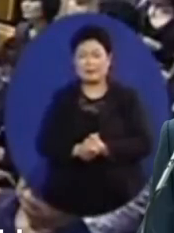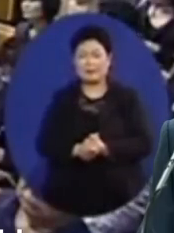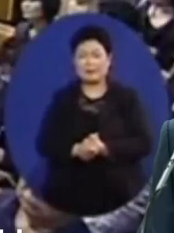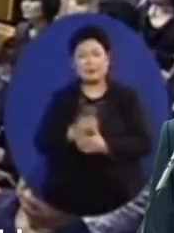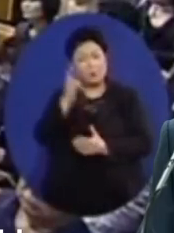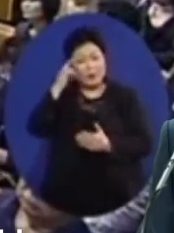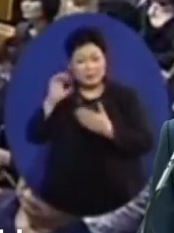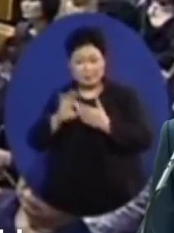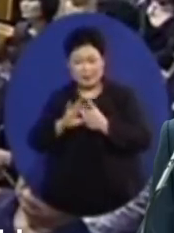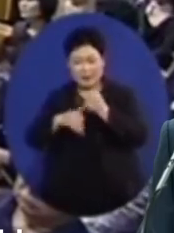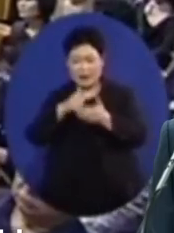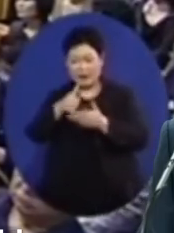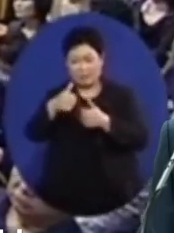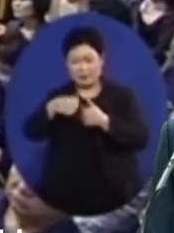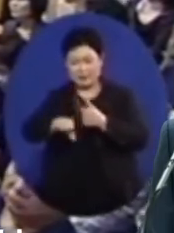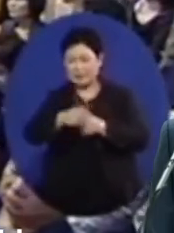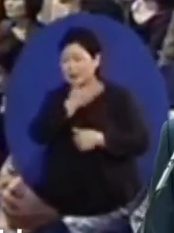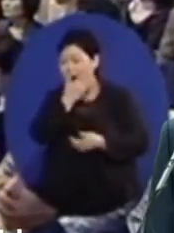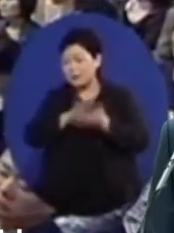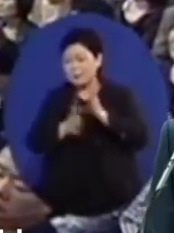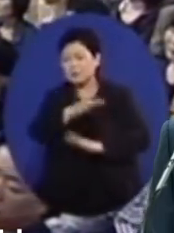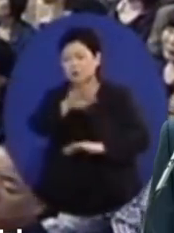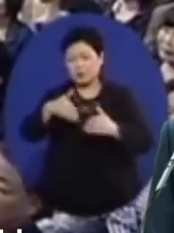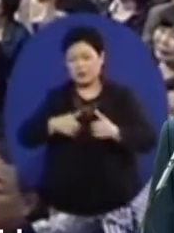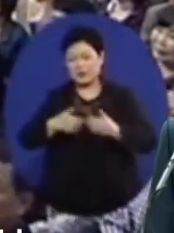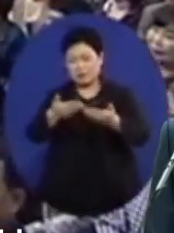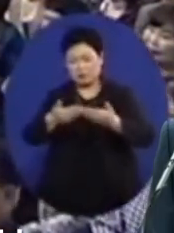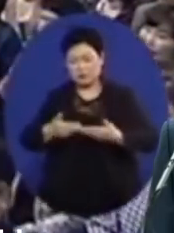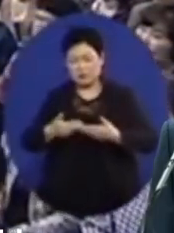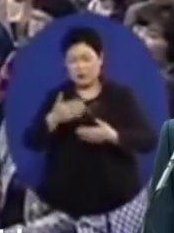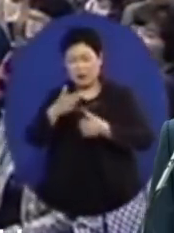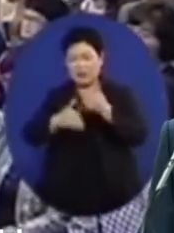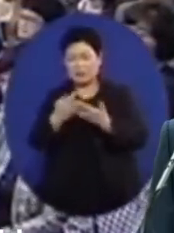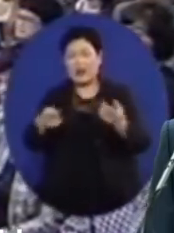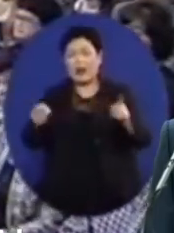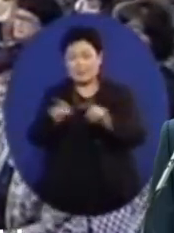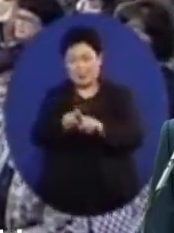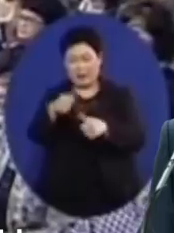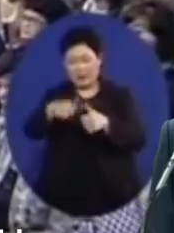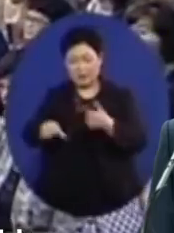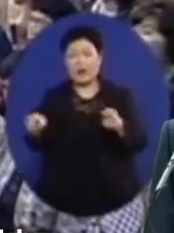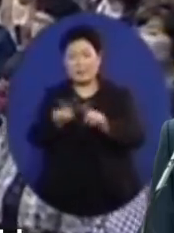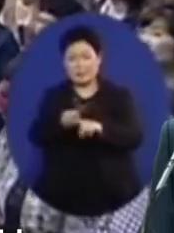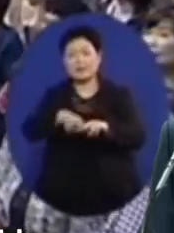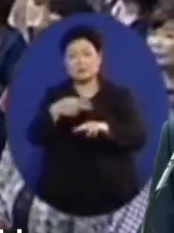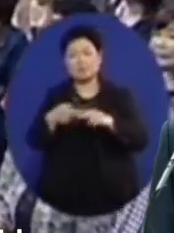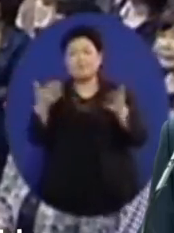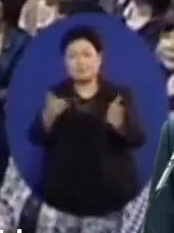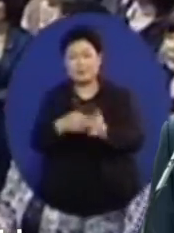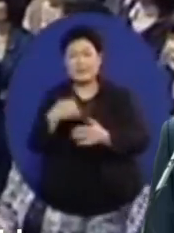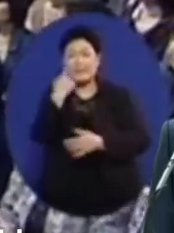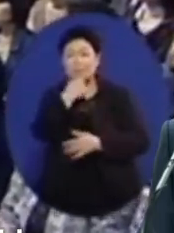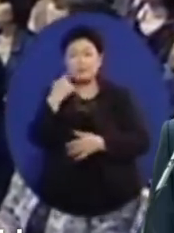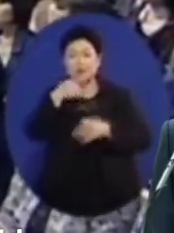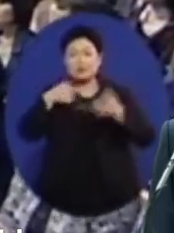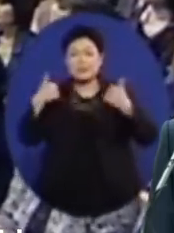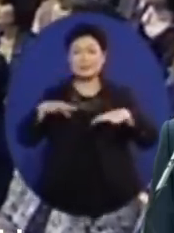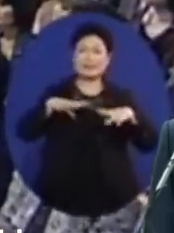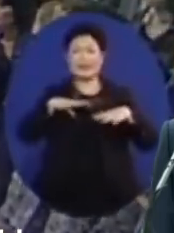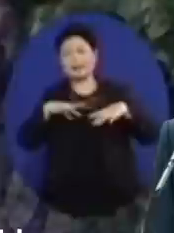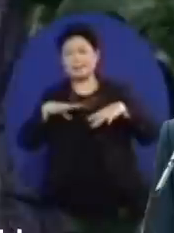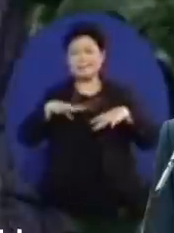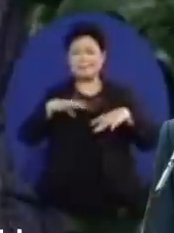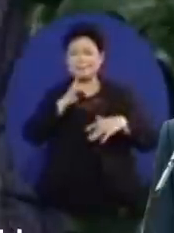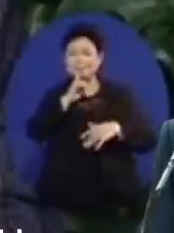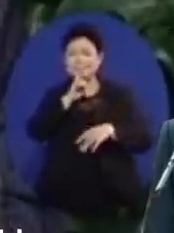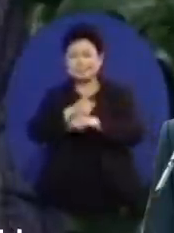왜냐하면 하나님께서는 그 아들을 아끼지 않고 우리에게 주시니까 그 아들과 함께 무엇을 선물로 주지 않겠습니까? 그러고는 입술로서 늘 자랑을 하십시오.